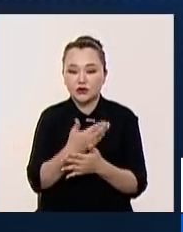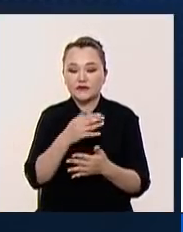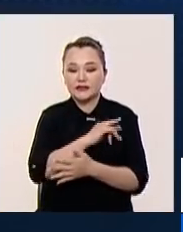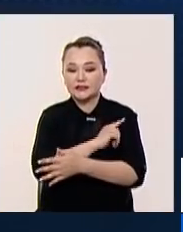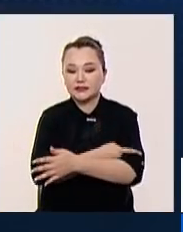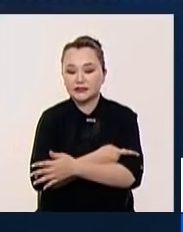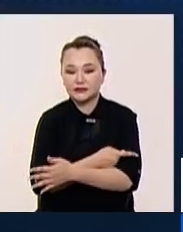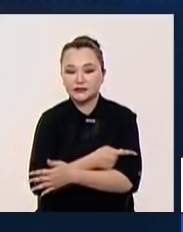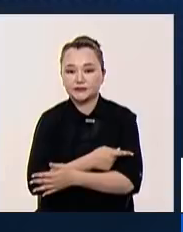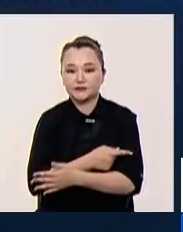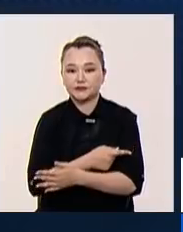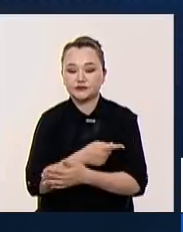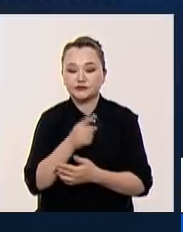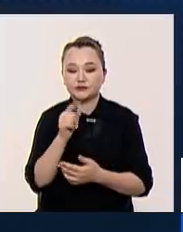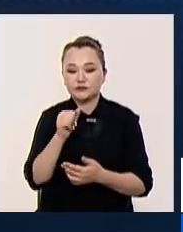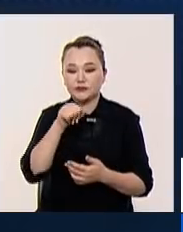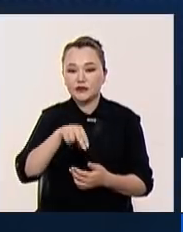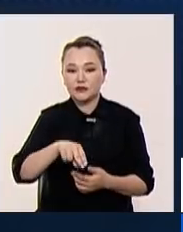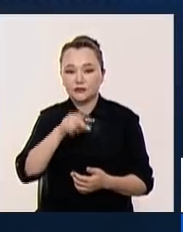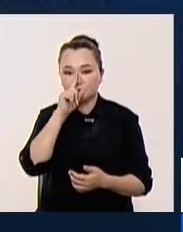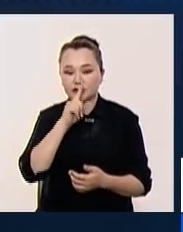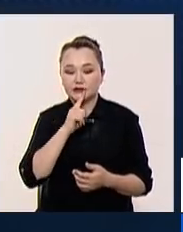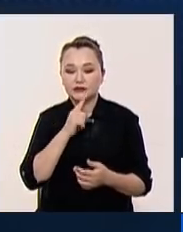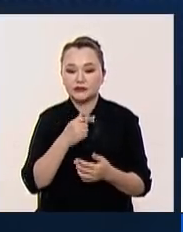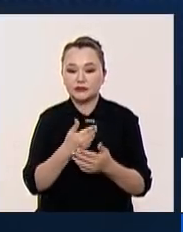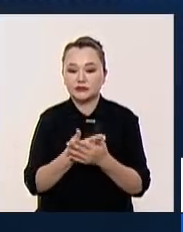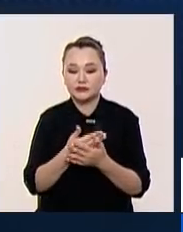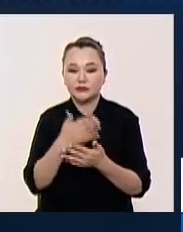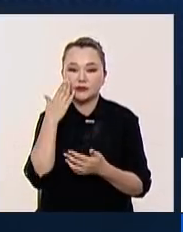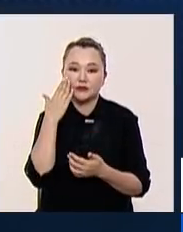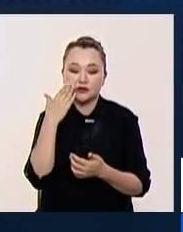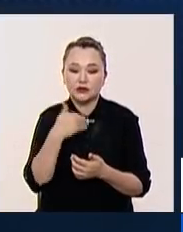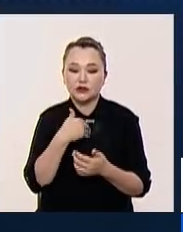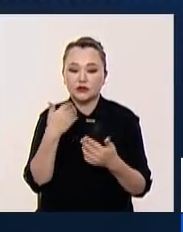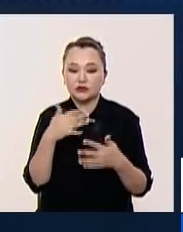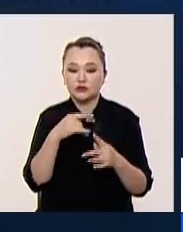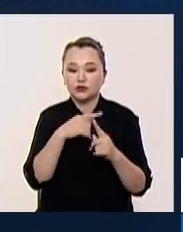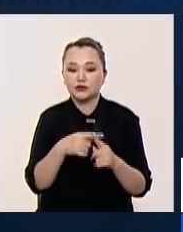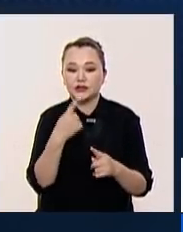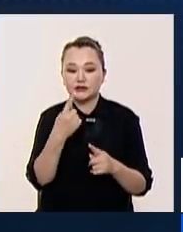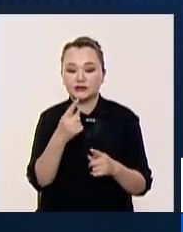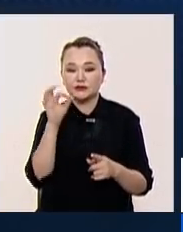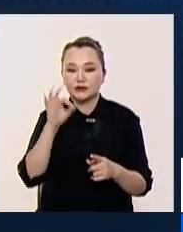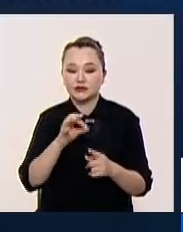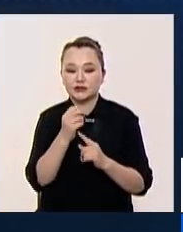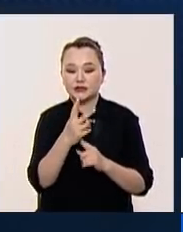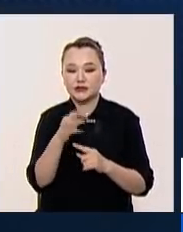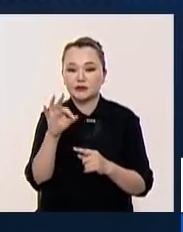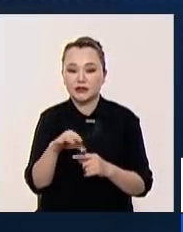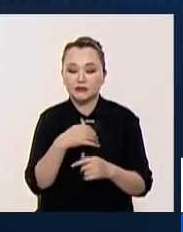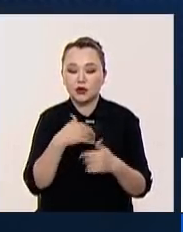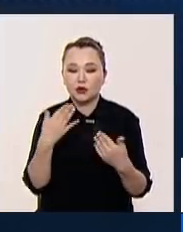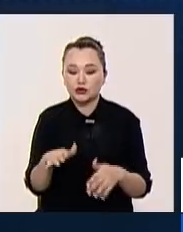силой. За апрель, так вот примерно, я так понял, мы уже плюс 1%, где-то в районе 13% мы